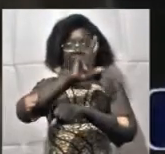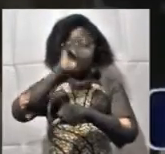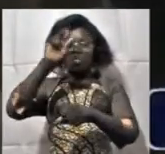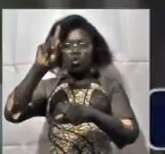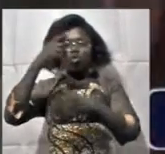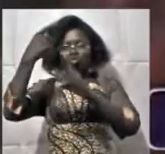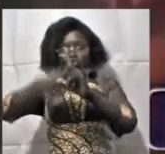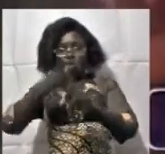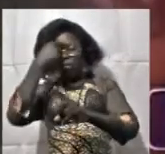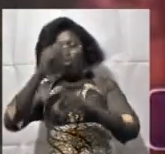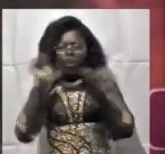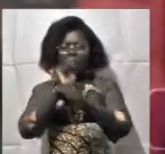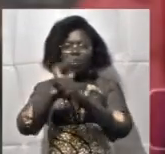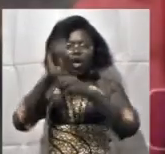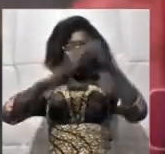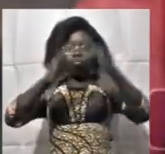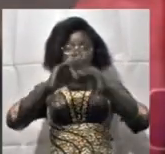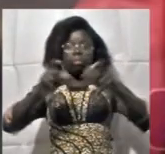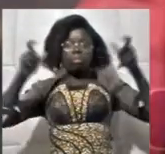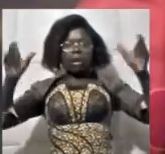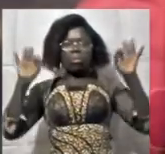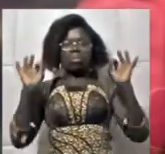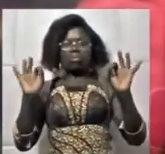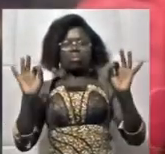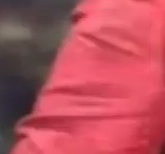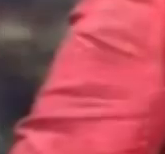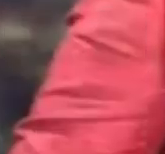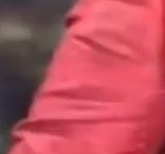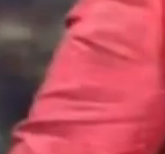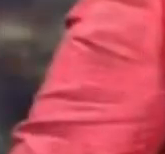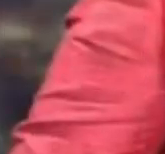services des meilleurs dans le domaine. Ils ont 32 mois pour faire de ce rêve une réalité.